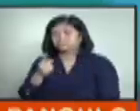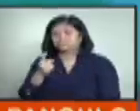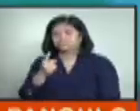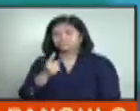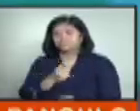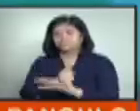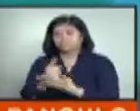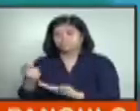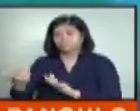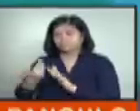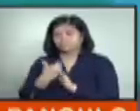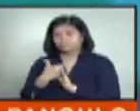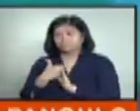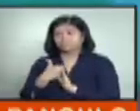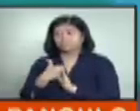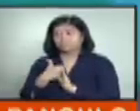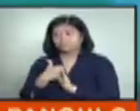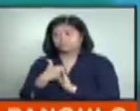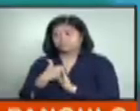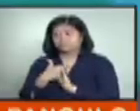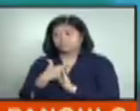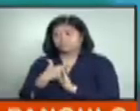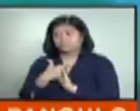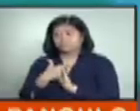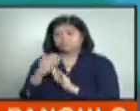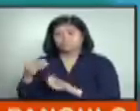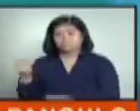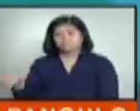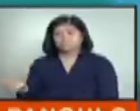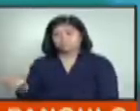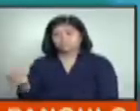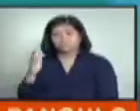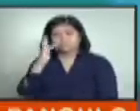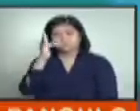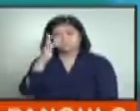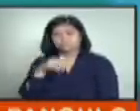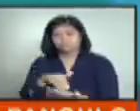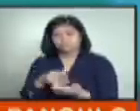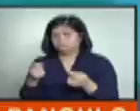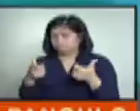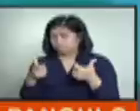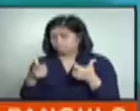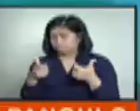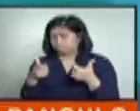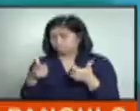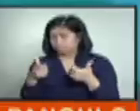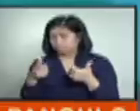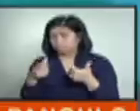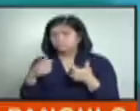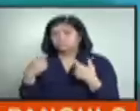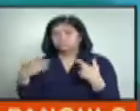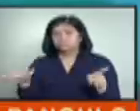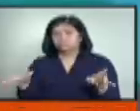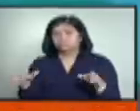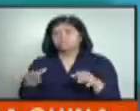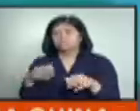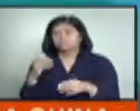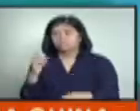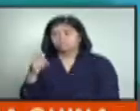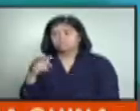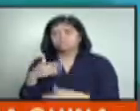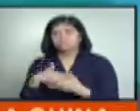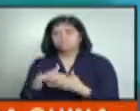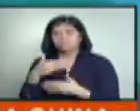First week nila, sir, na pumunta sa akin, binigyan ko siya ng 25,000 agad. Okay. Hindi ko alam kung saan yun na yun. Okay.